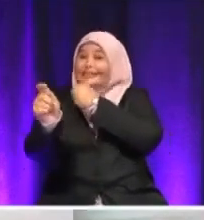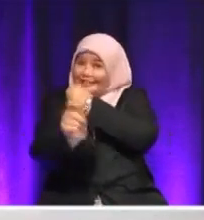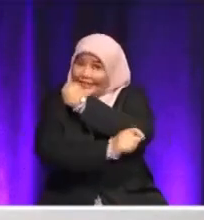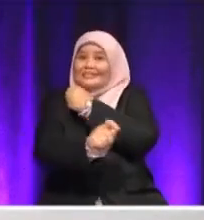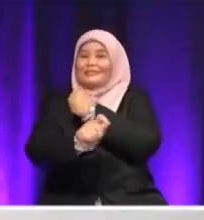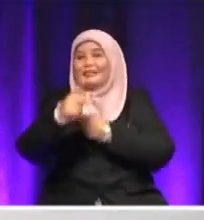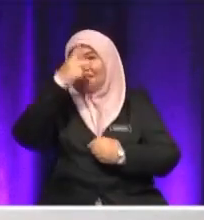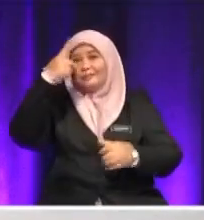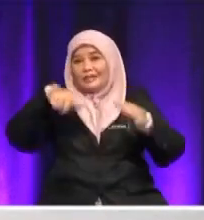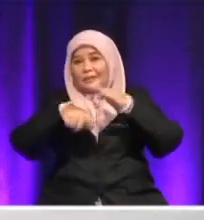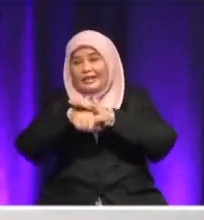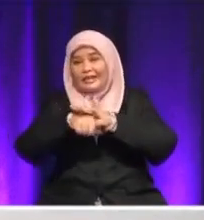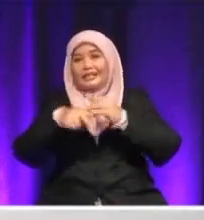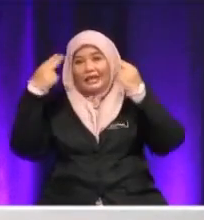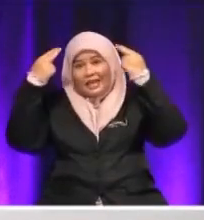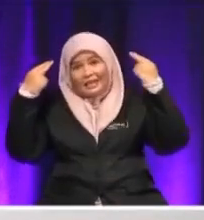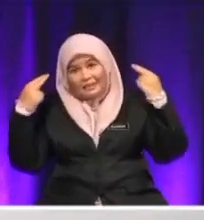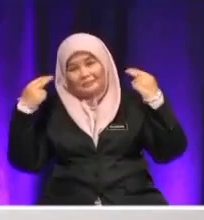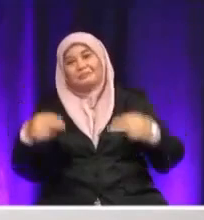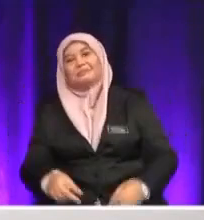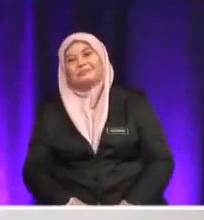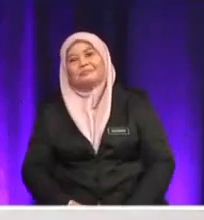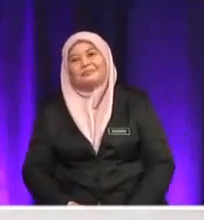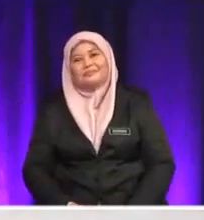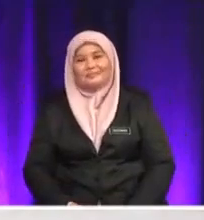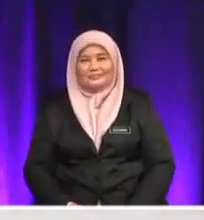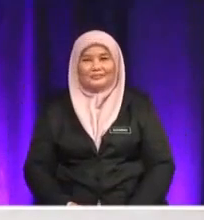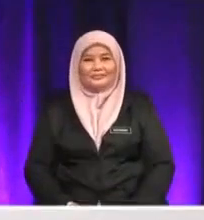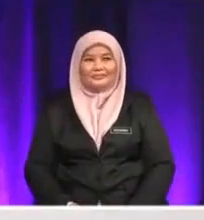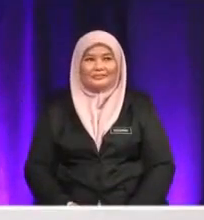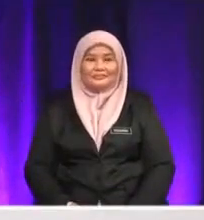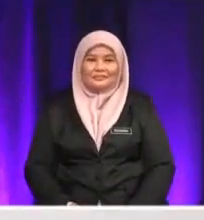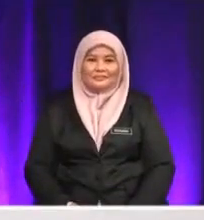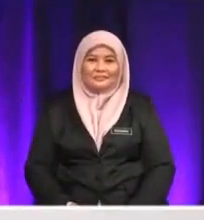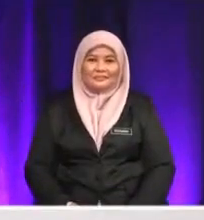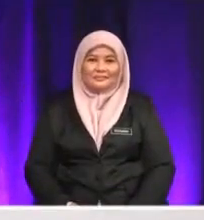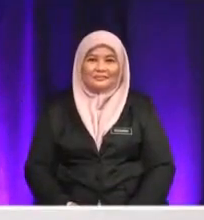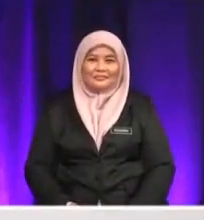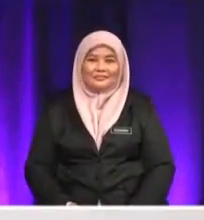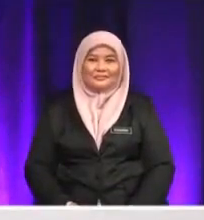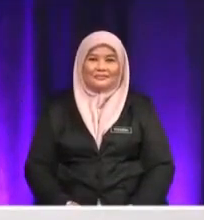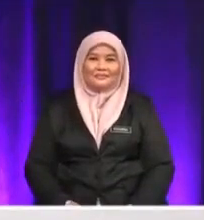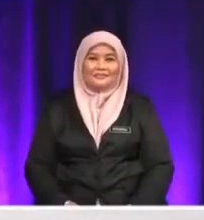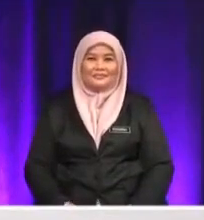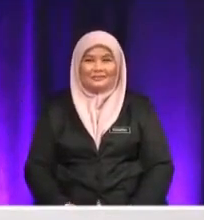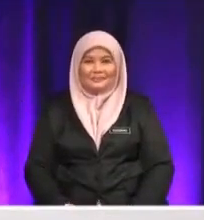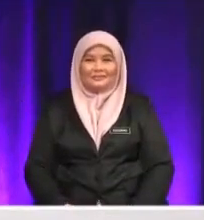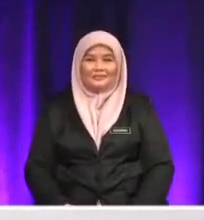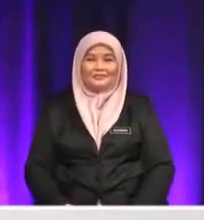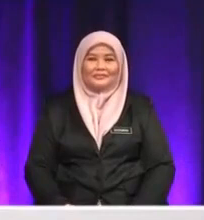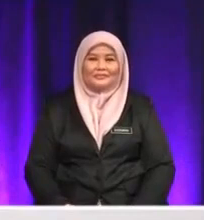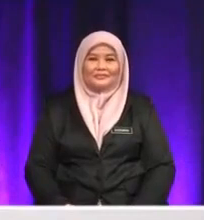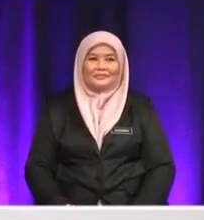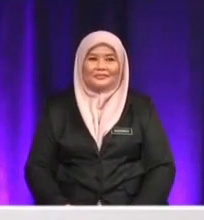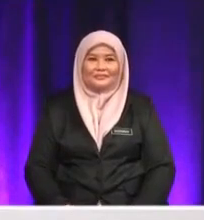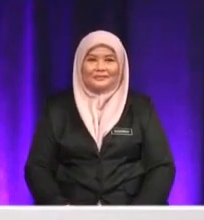melibatkan apa? Hakim. Hakim, betul? Okay. Okay. Kita takzir. Okay. Okay, dan Allah. Okay. Okay, tak apa.